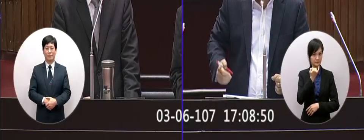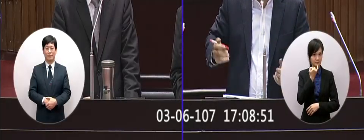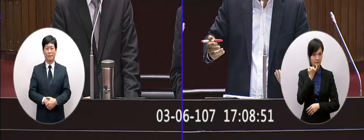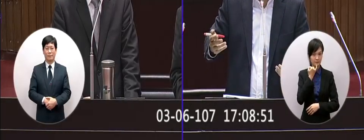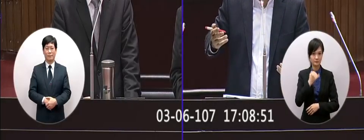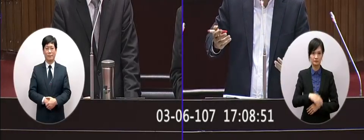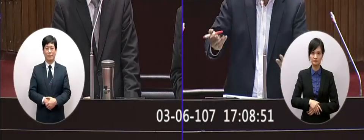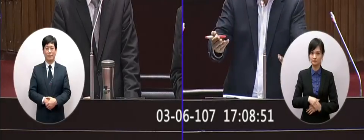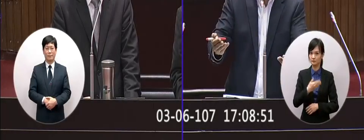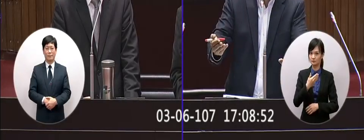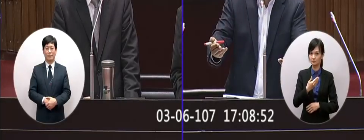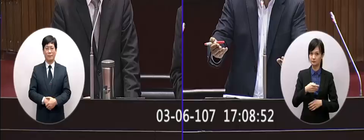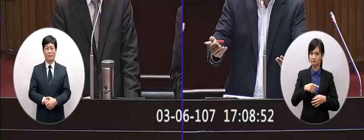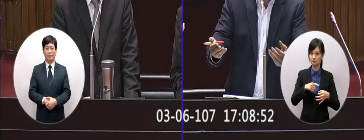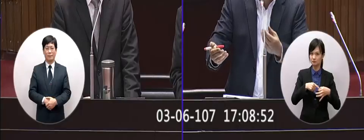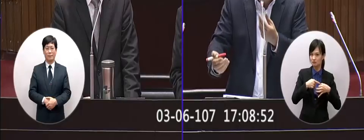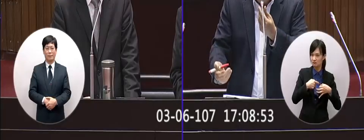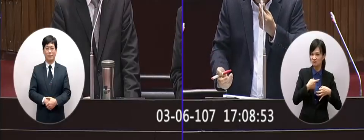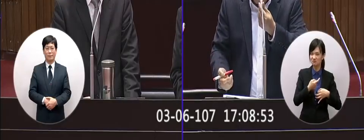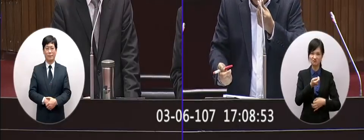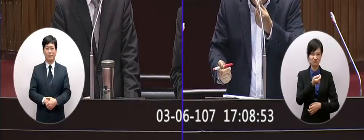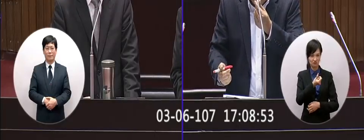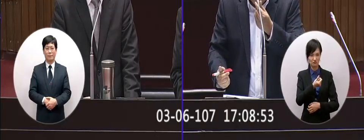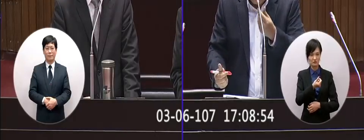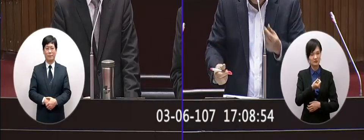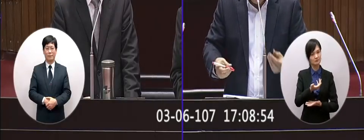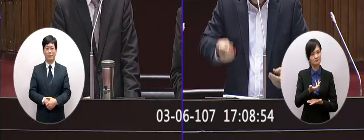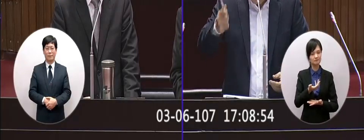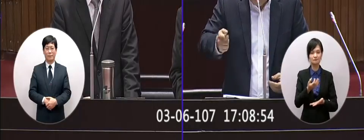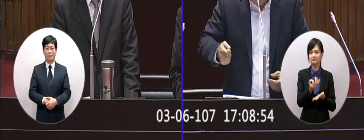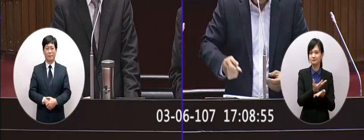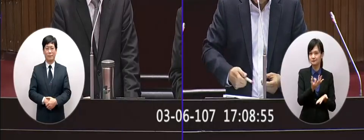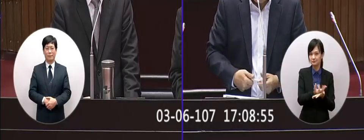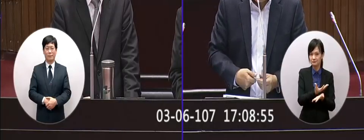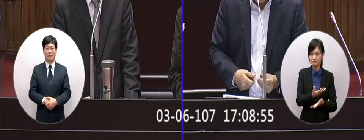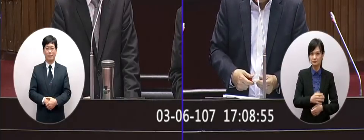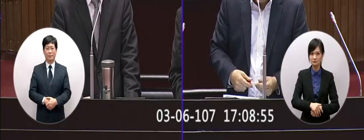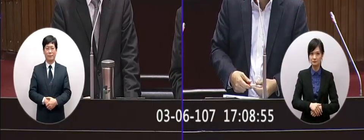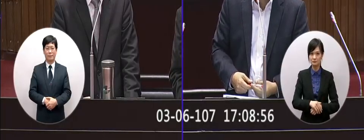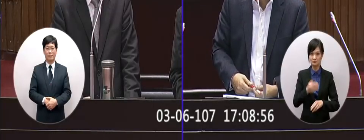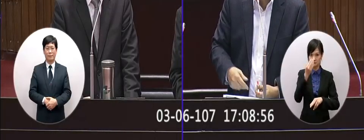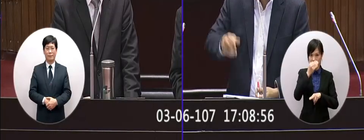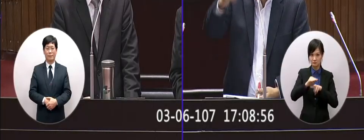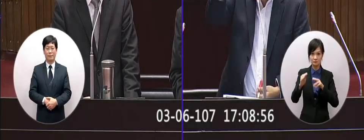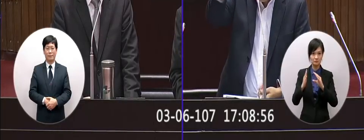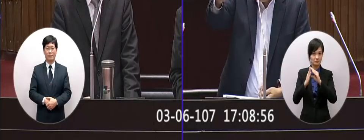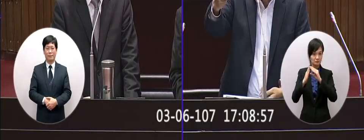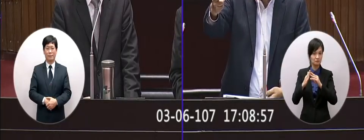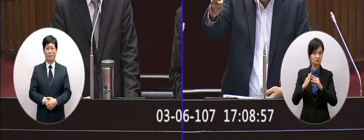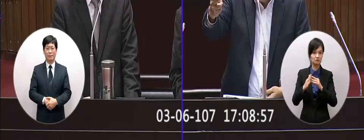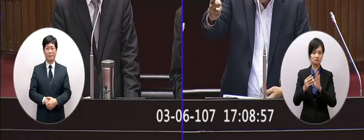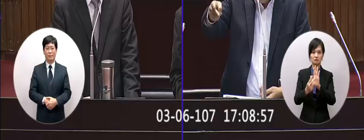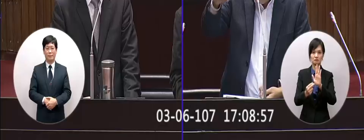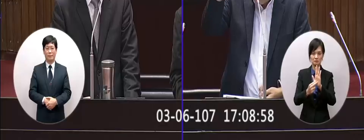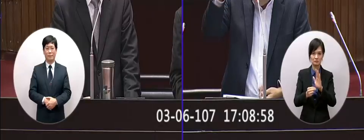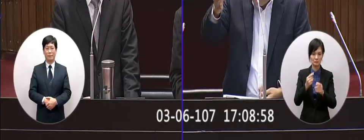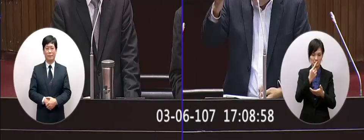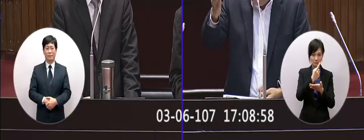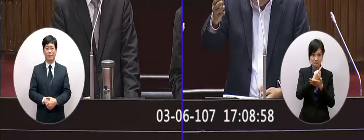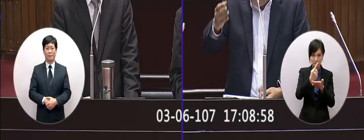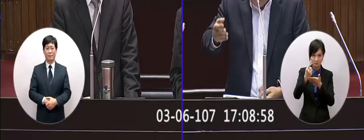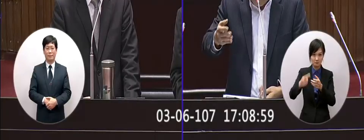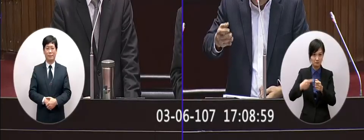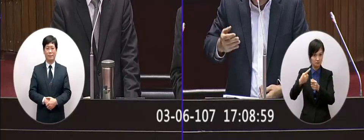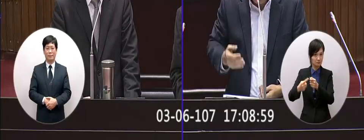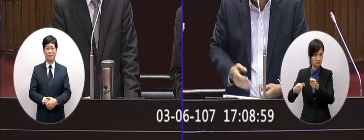务啊噶效益稍嫌不足了哈。你们高铁局人讲说啊，每一年要撩两亿啊。讲只三